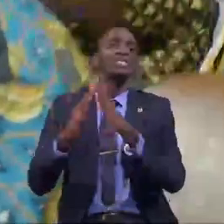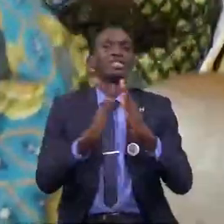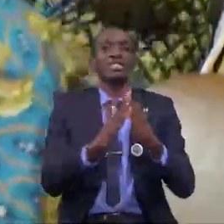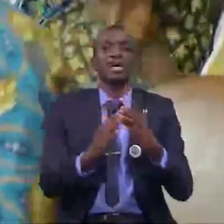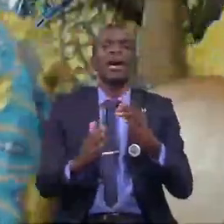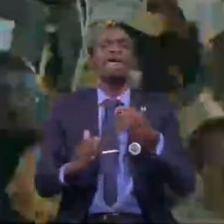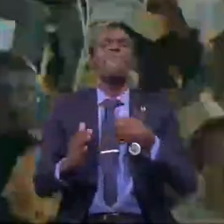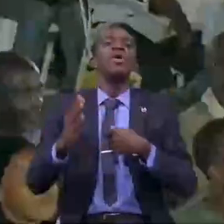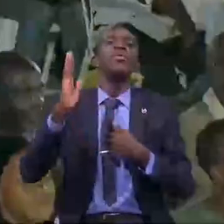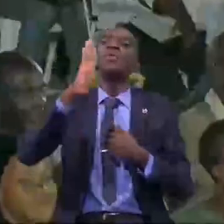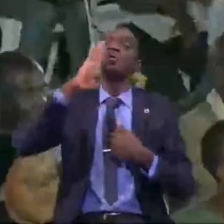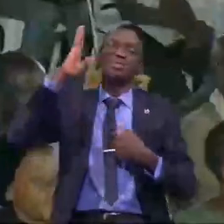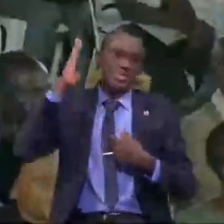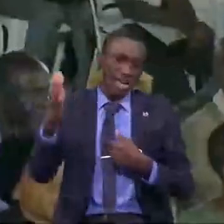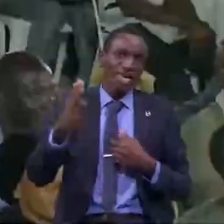Je serai là.